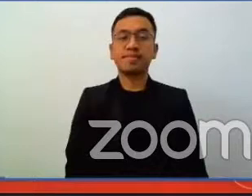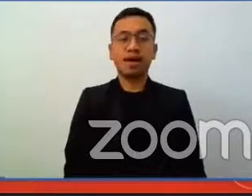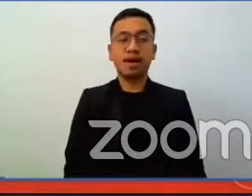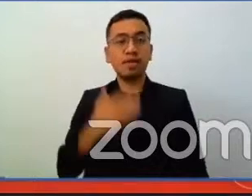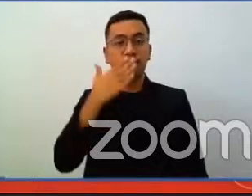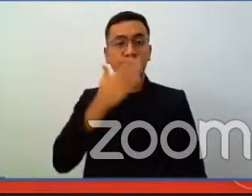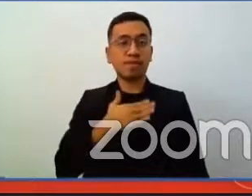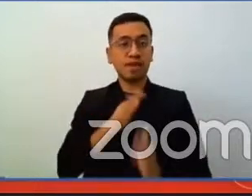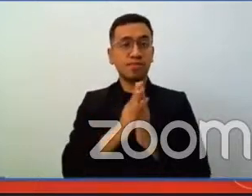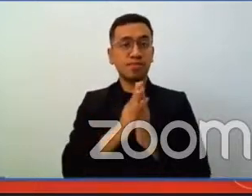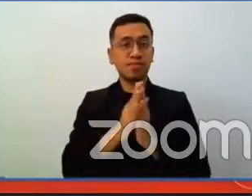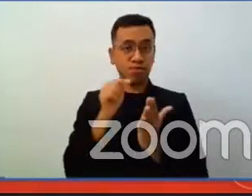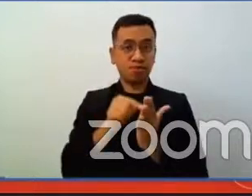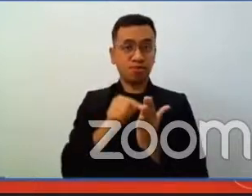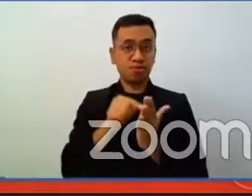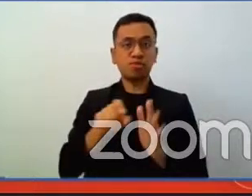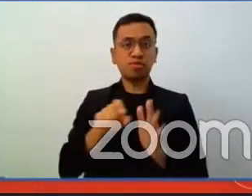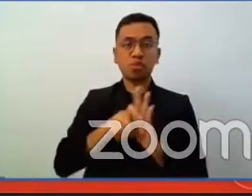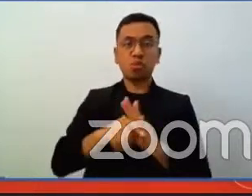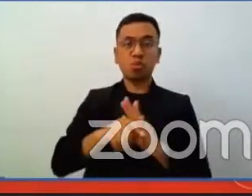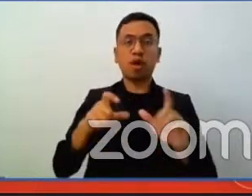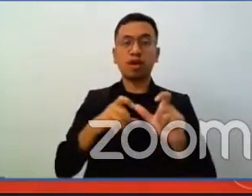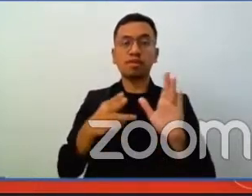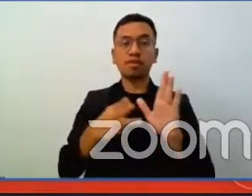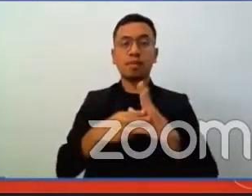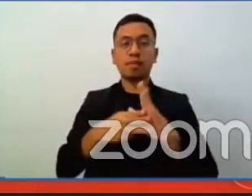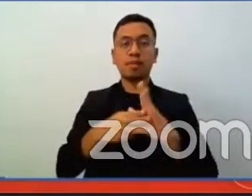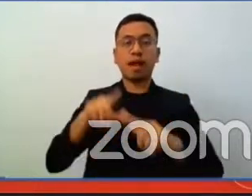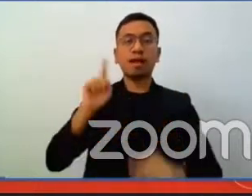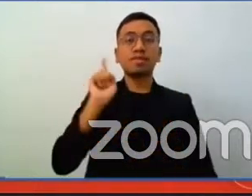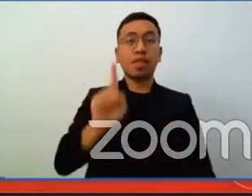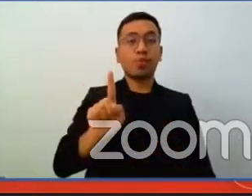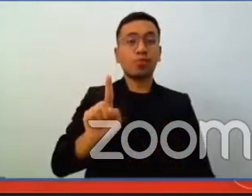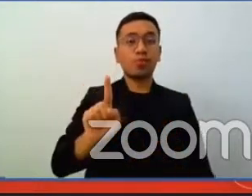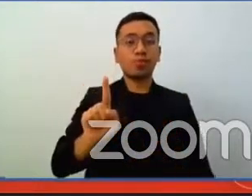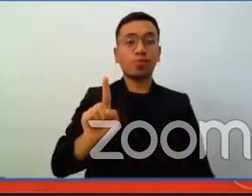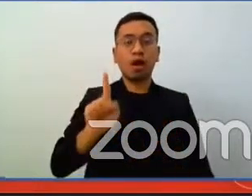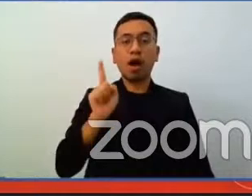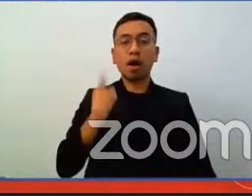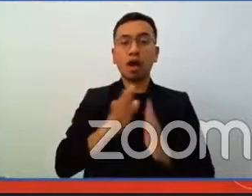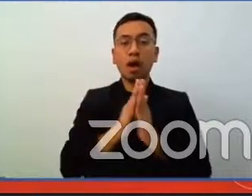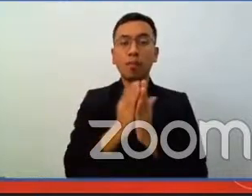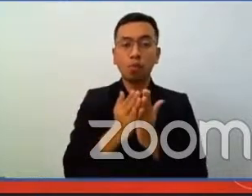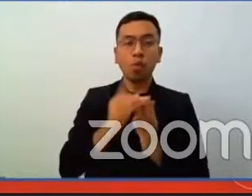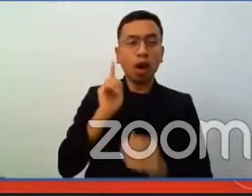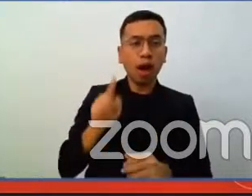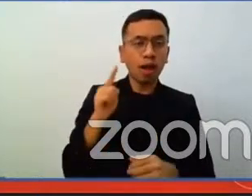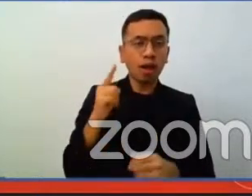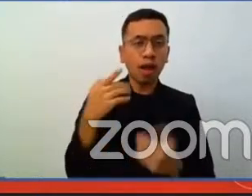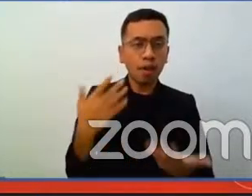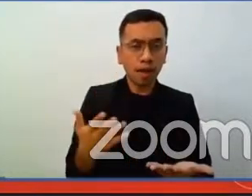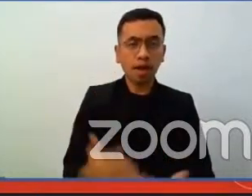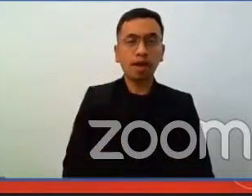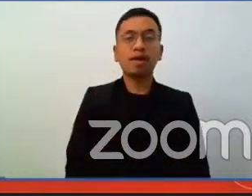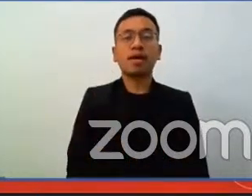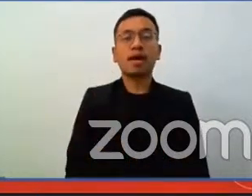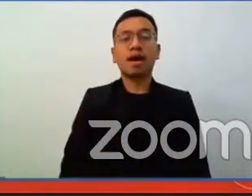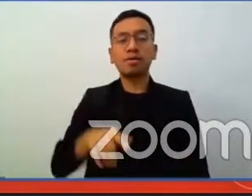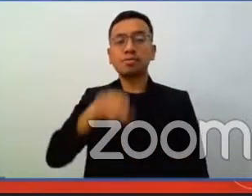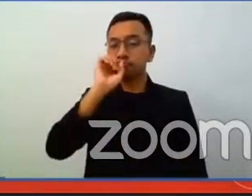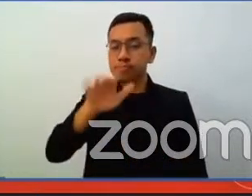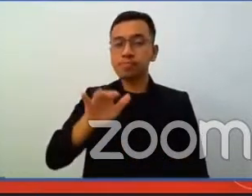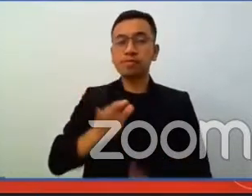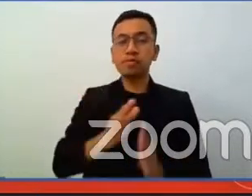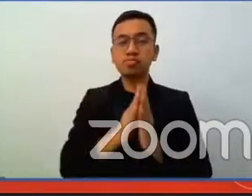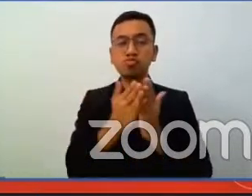sehingga kita bisa tinggal chat misalnya di SMA 1. Nah, dia punya bukunya apa saja. Di sini hanya